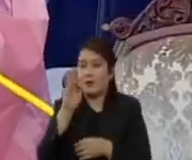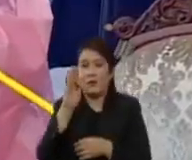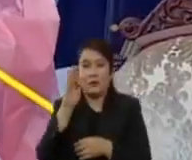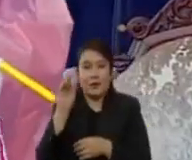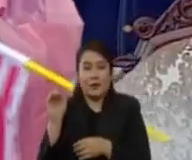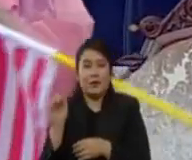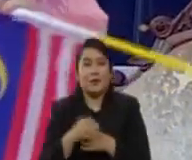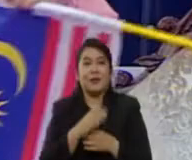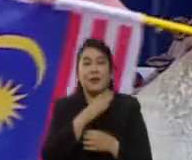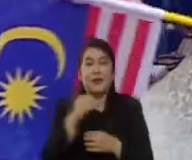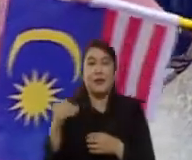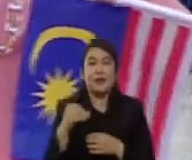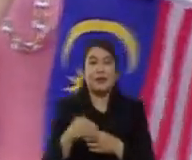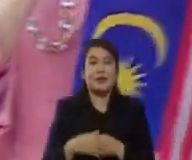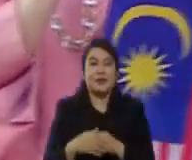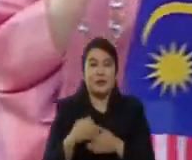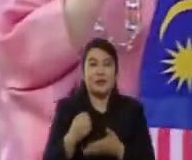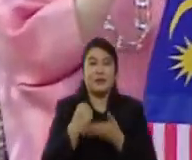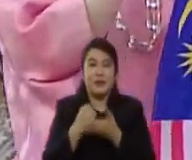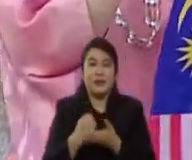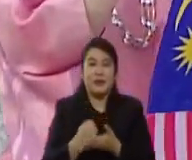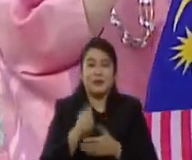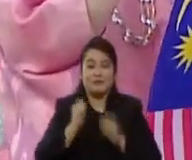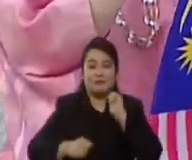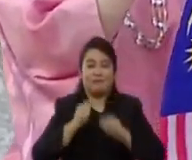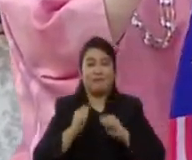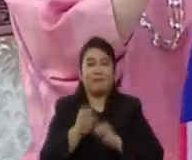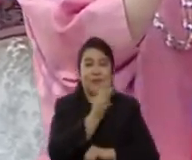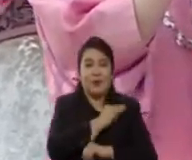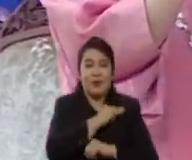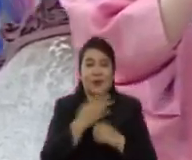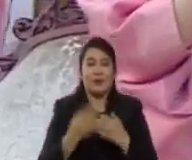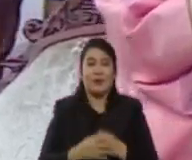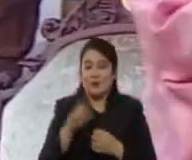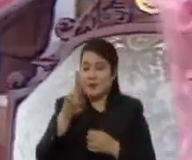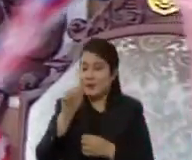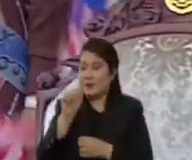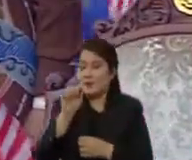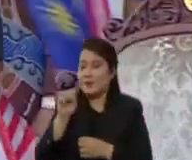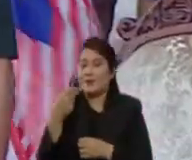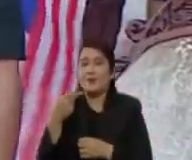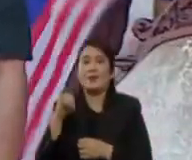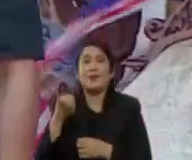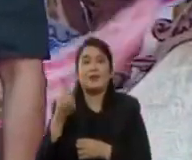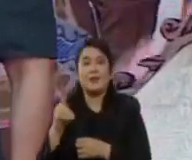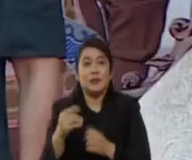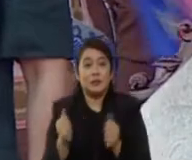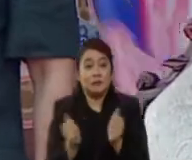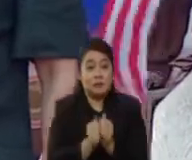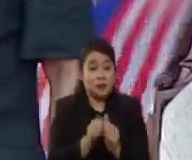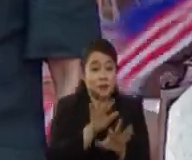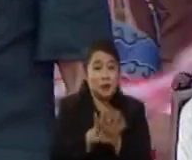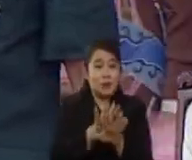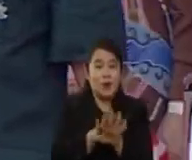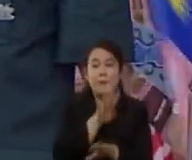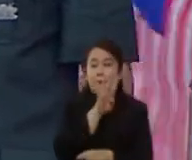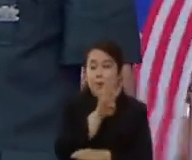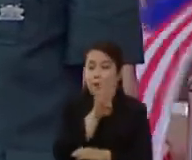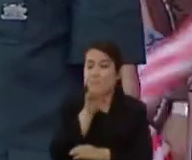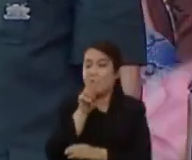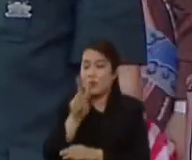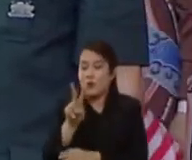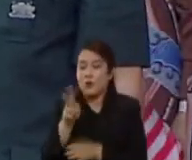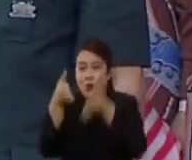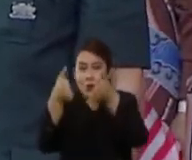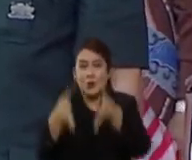Abidin dan dibantu oleh Drum Major Sub-Inspector Abdul Rasid bin Abdullah dengan kekuatan